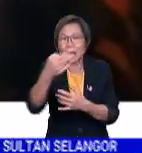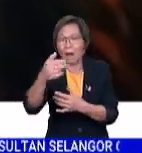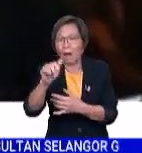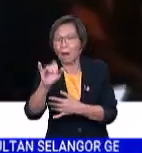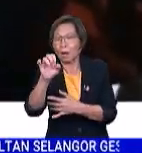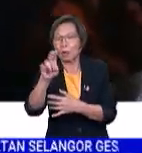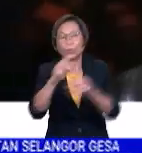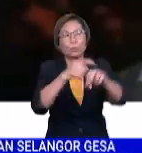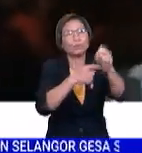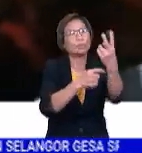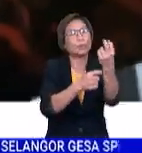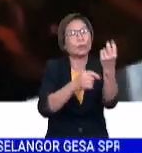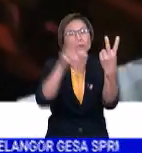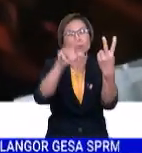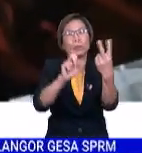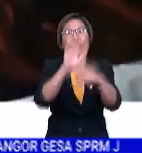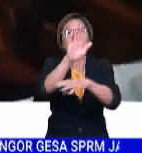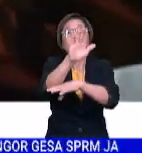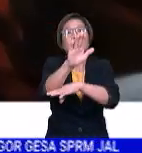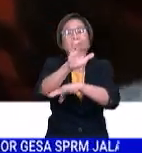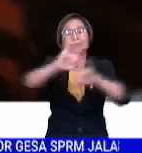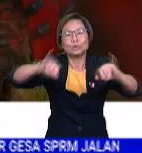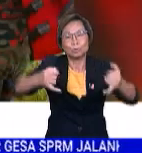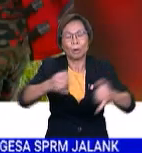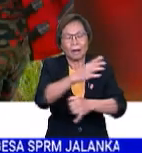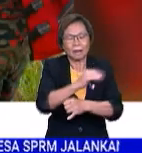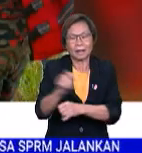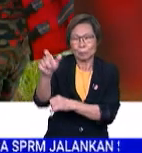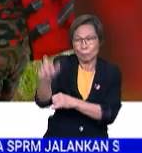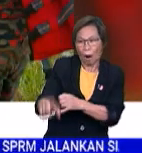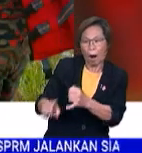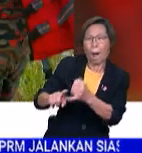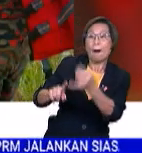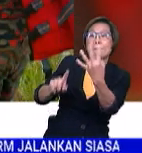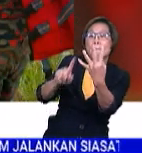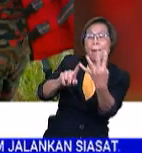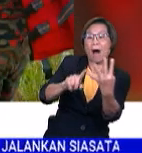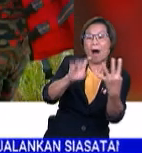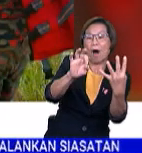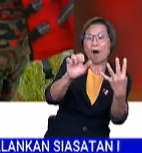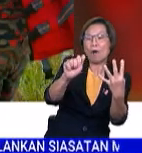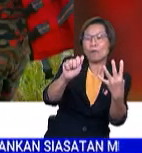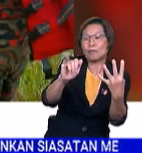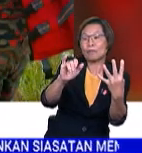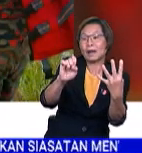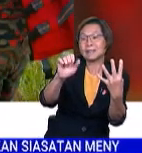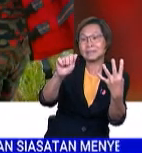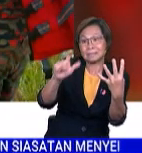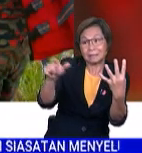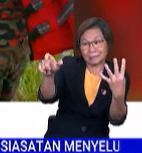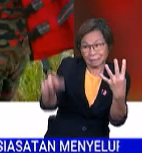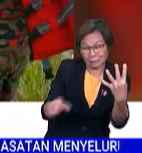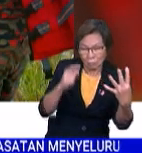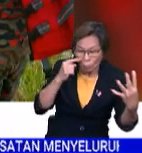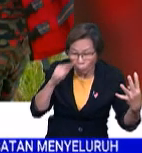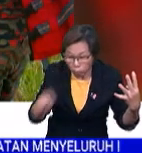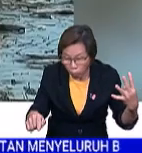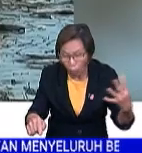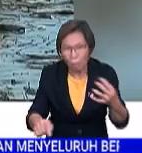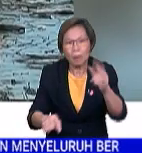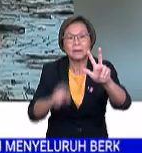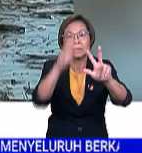pukul 12.30 tengah hari Jumaat. Sementara mangsa keempat, Muhammad Faizal Muhammad Zohid, ditemukan